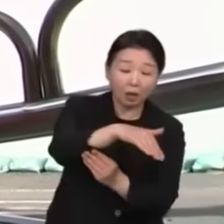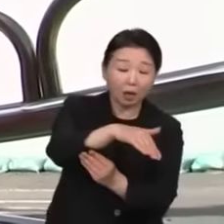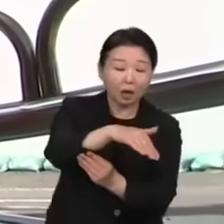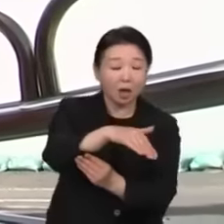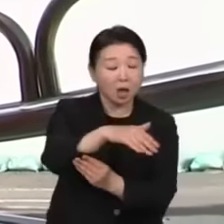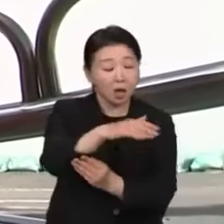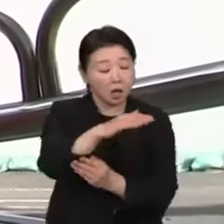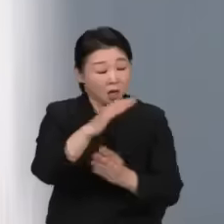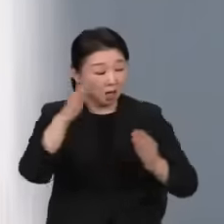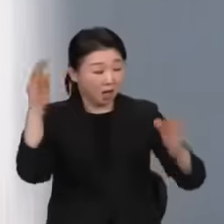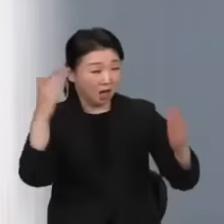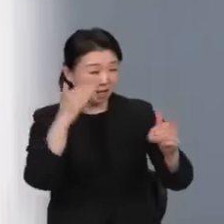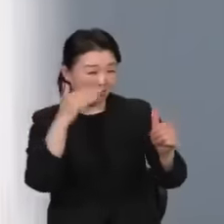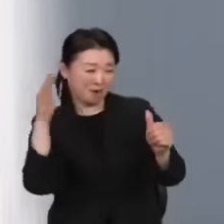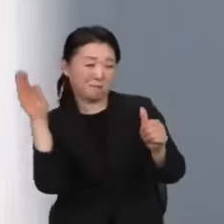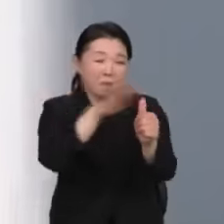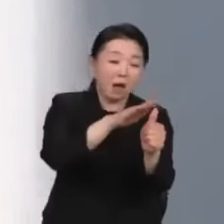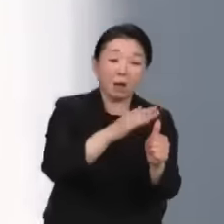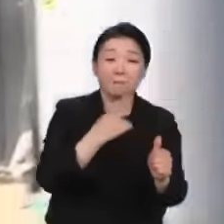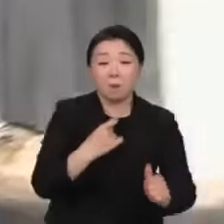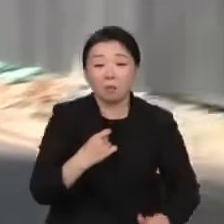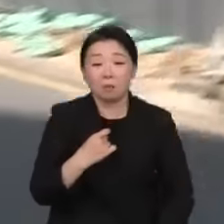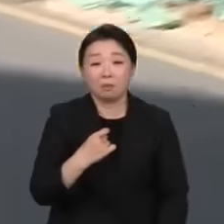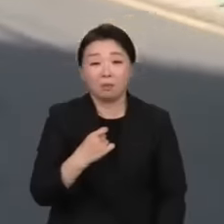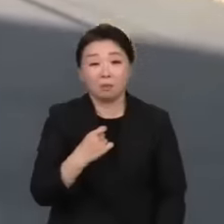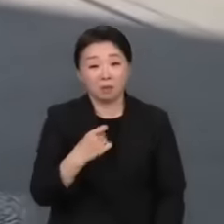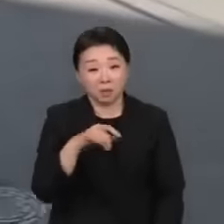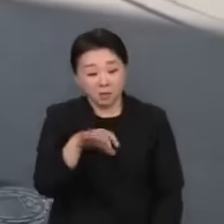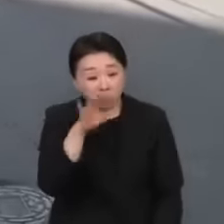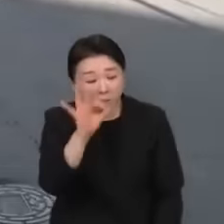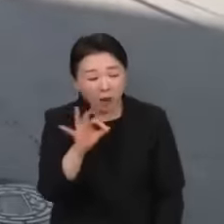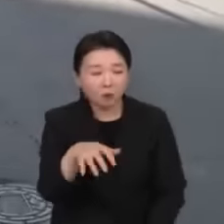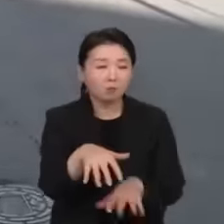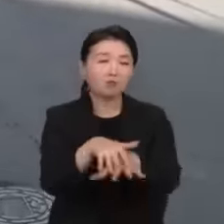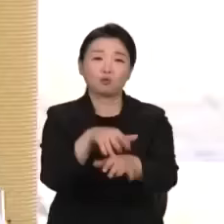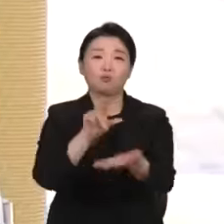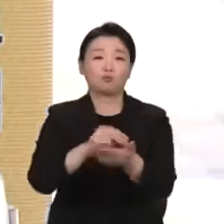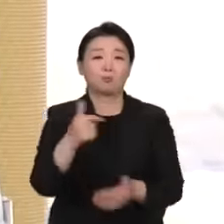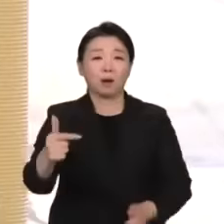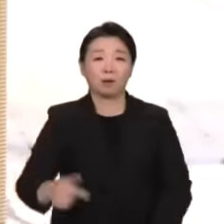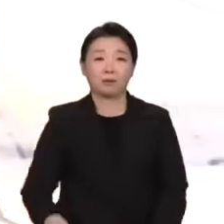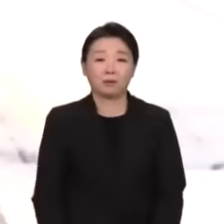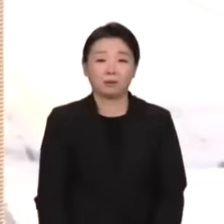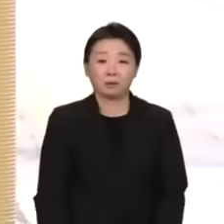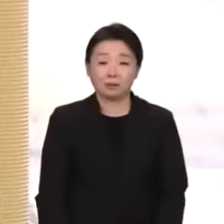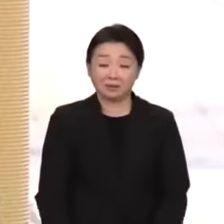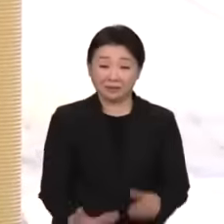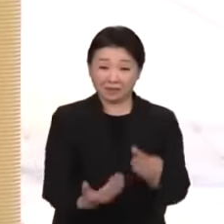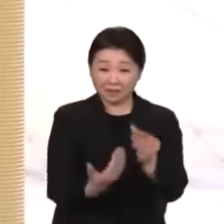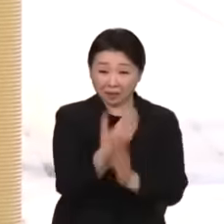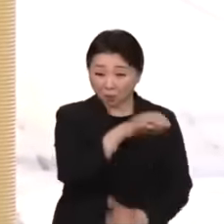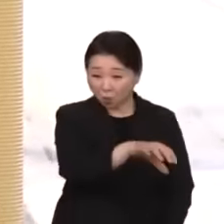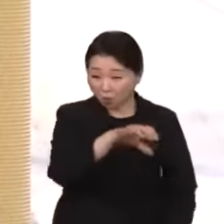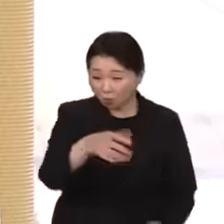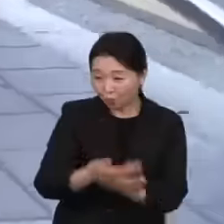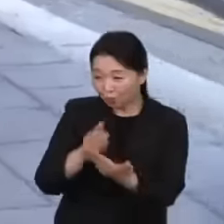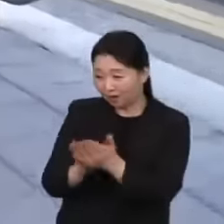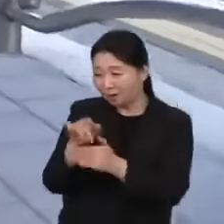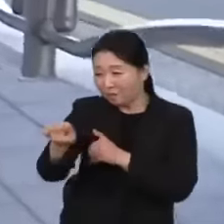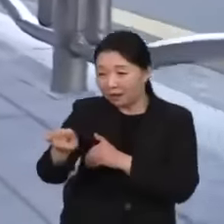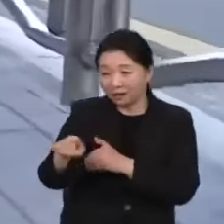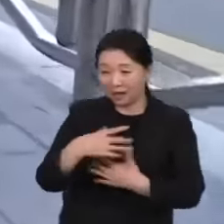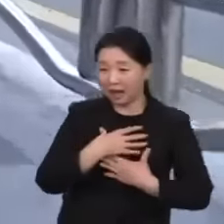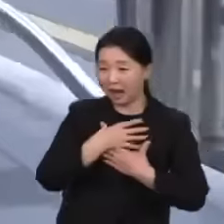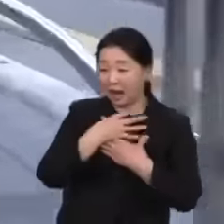떨어질 수도 있었습니다. 현장을 돌아보니 구조적인 문제가 있었습니다. 사고 구간, 공사장 밖에는